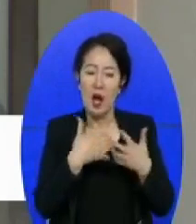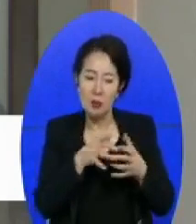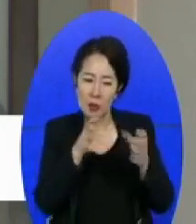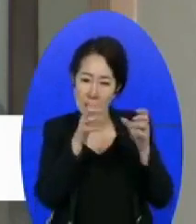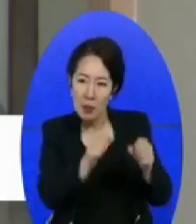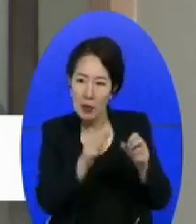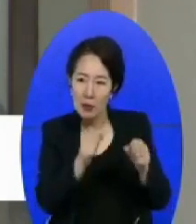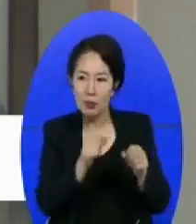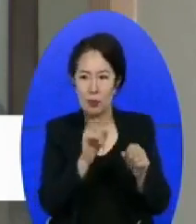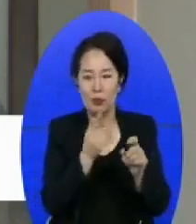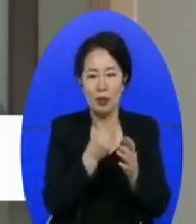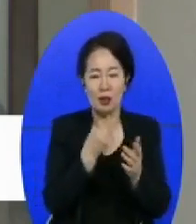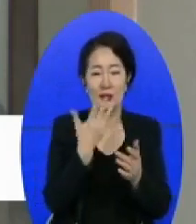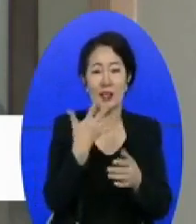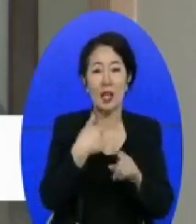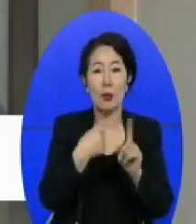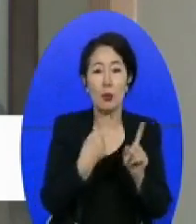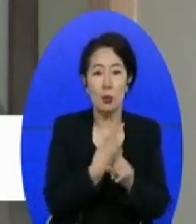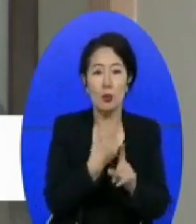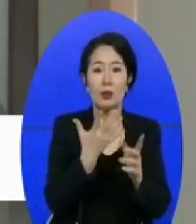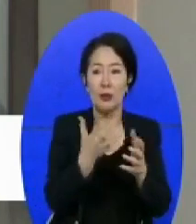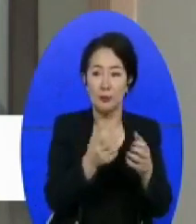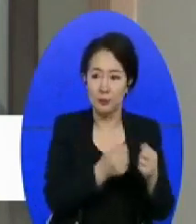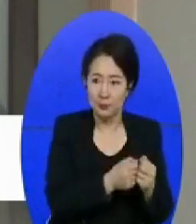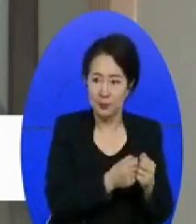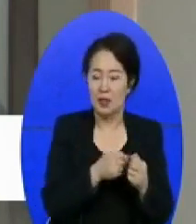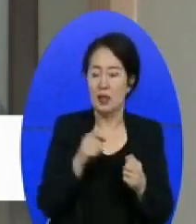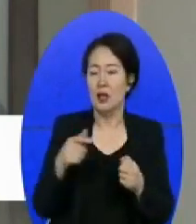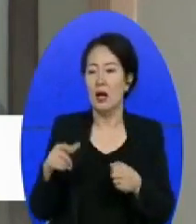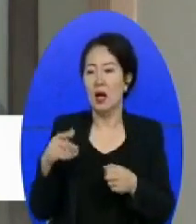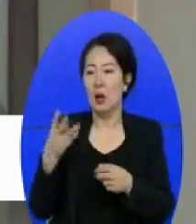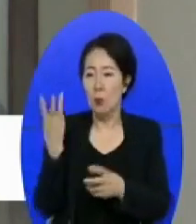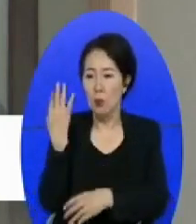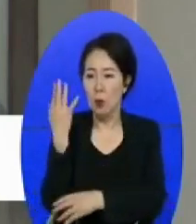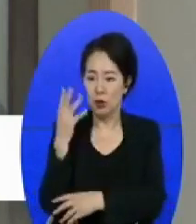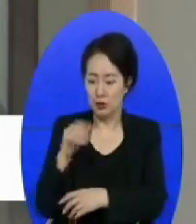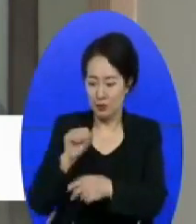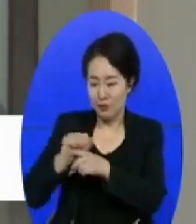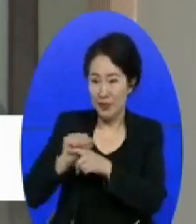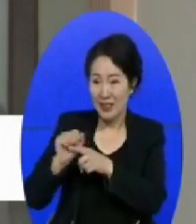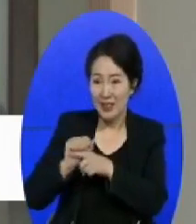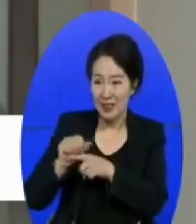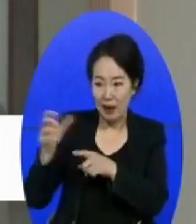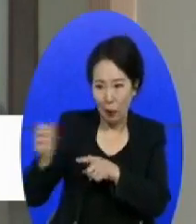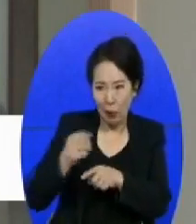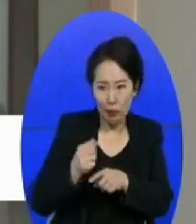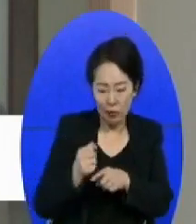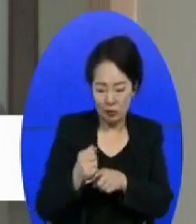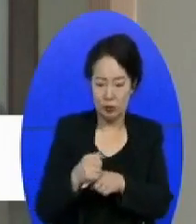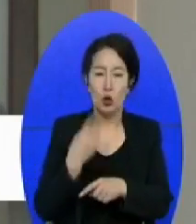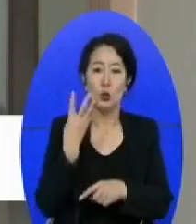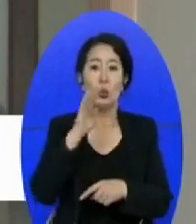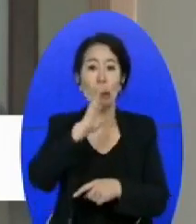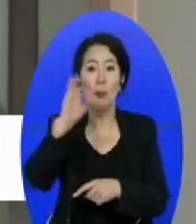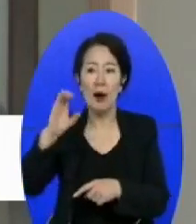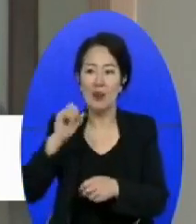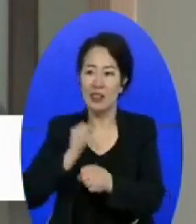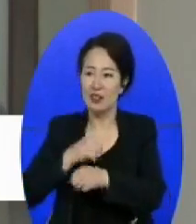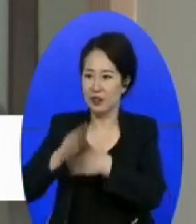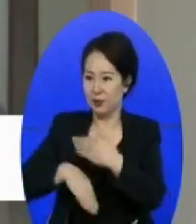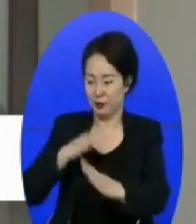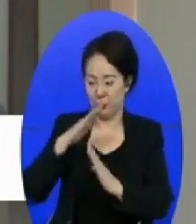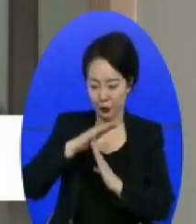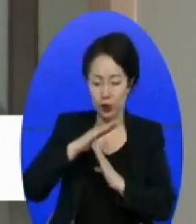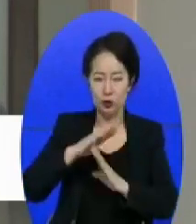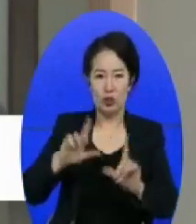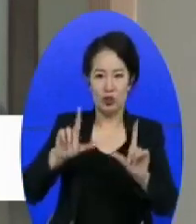байна. Хуйлбас мод бэлтгэлийн чиглэлээр 4 компани үйл ажиллагаа тарсан зогсоогоод